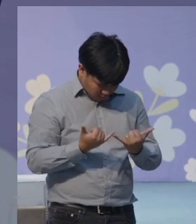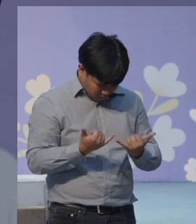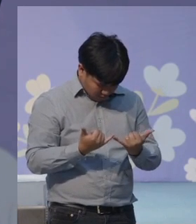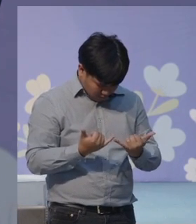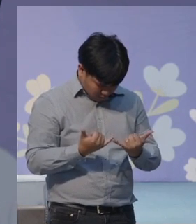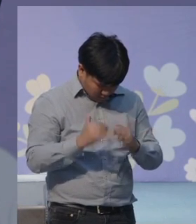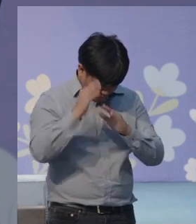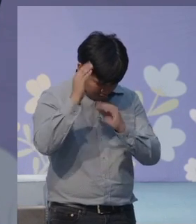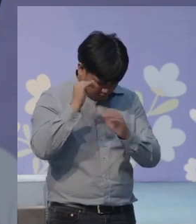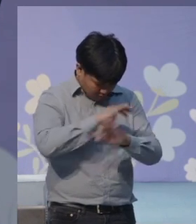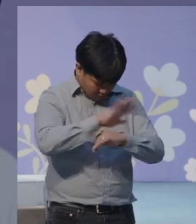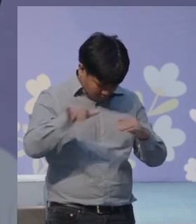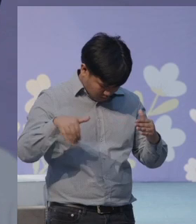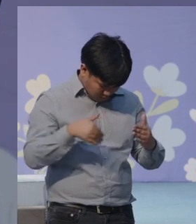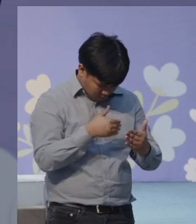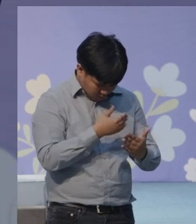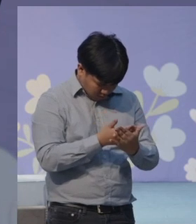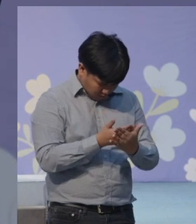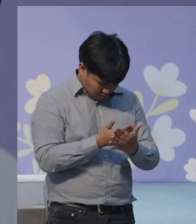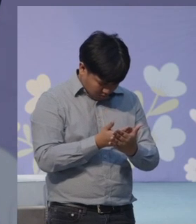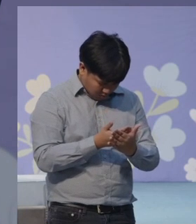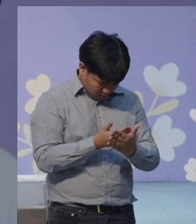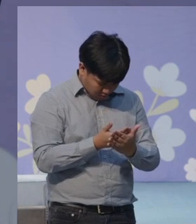ay sana lahat kami